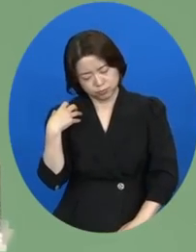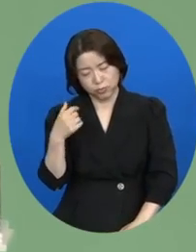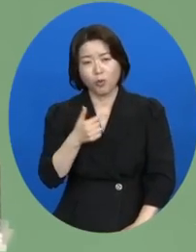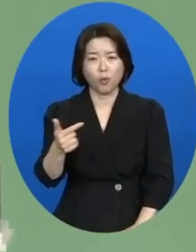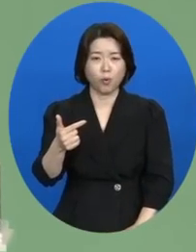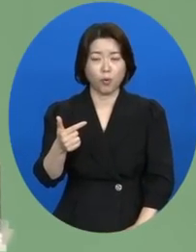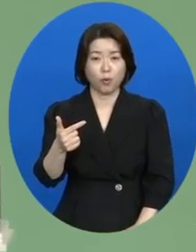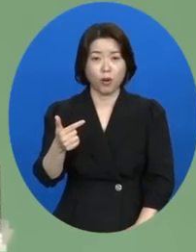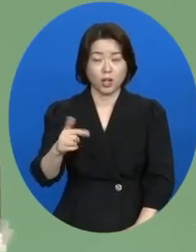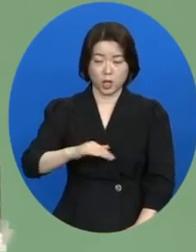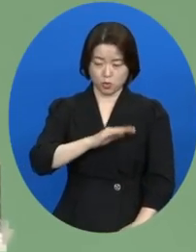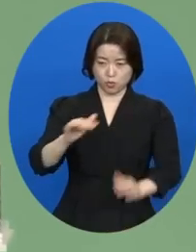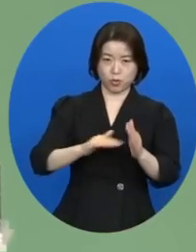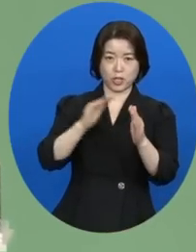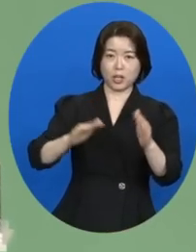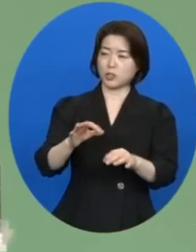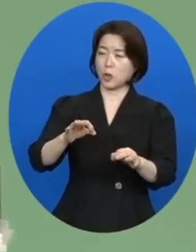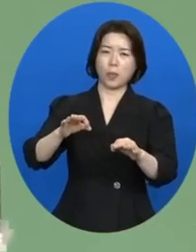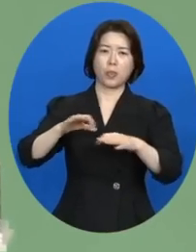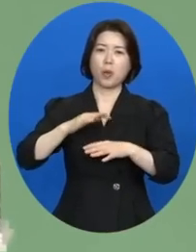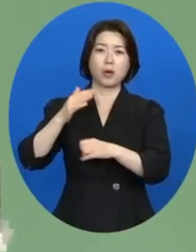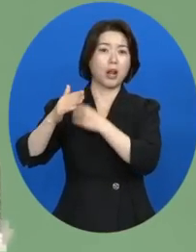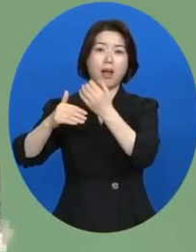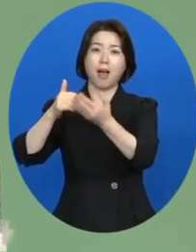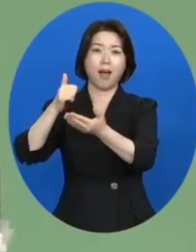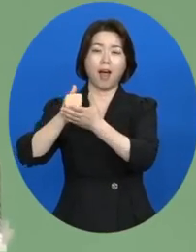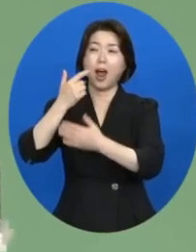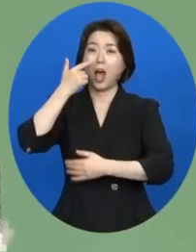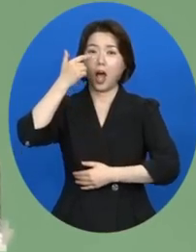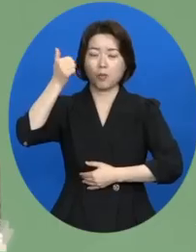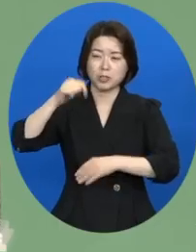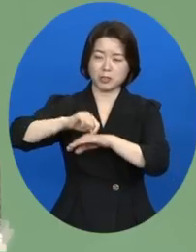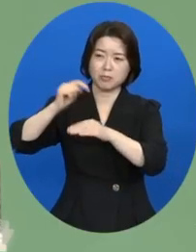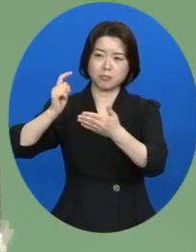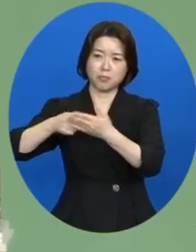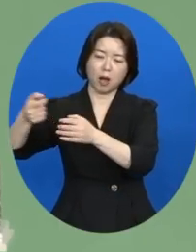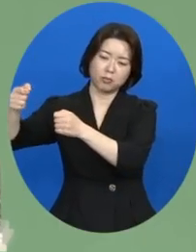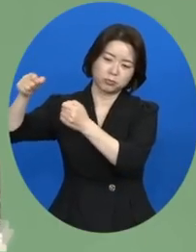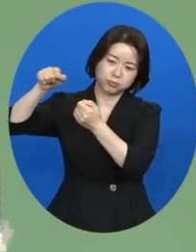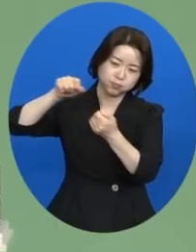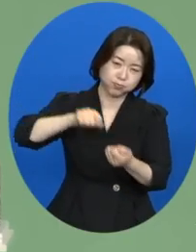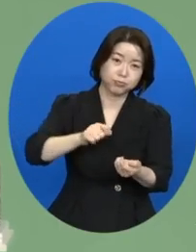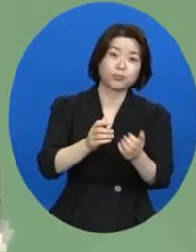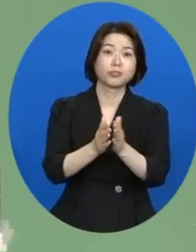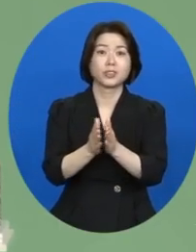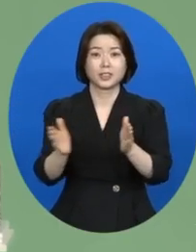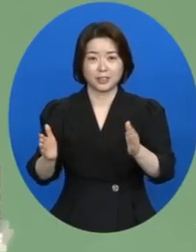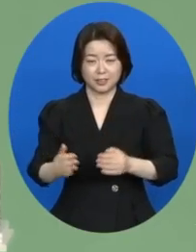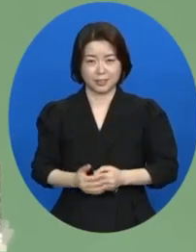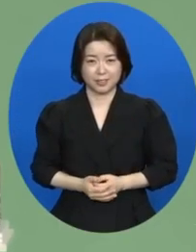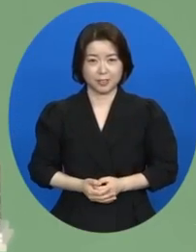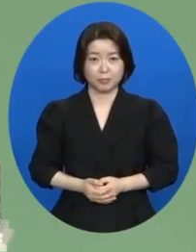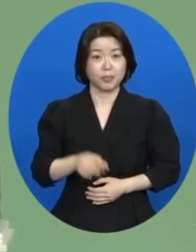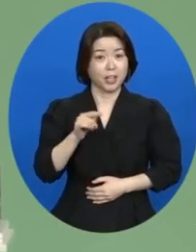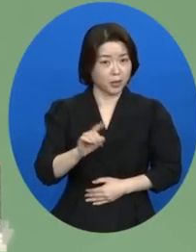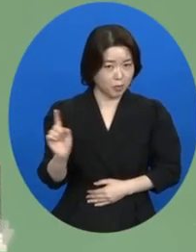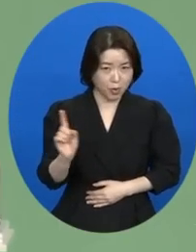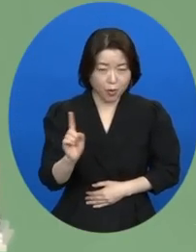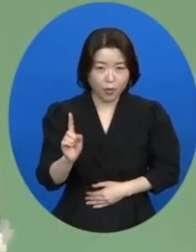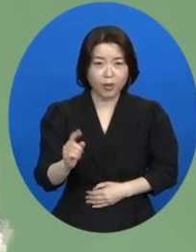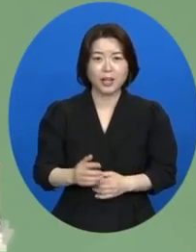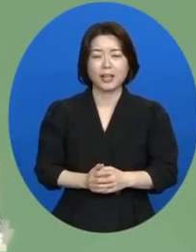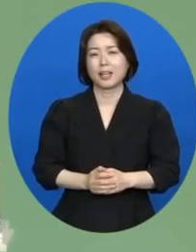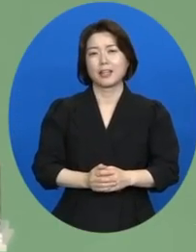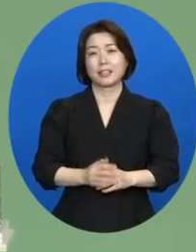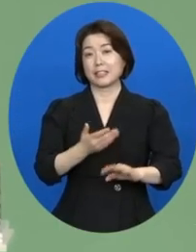주님께서 저의 가정에 놀라운 하나님 아버지의 마음을 부어주셨습니다. 그것은